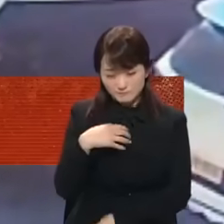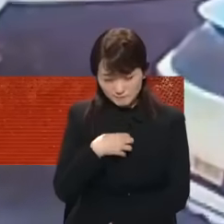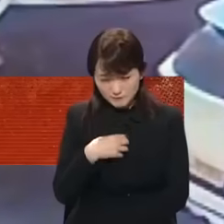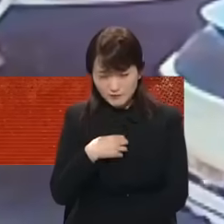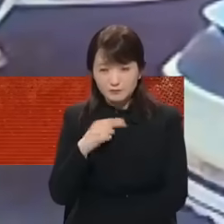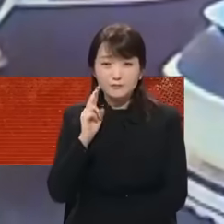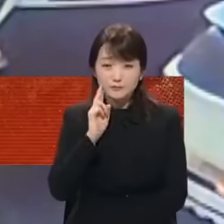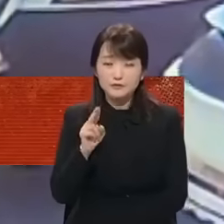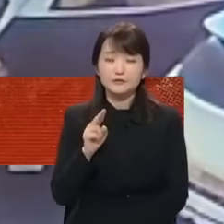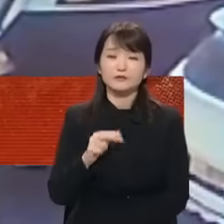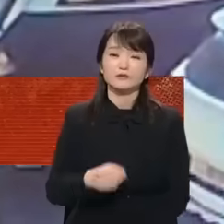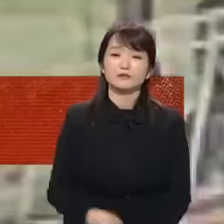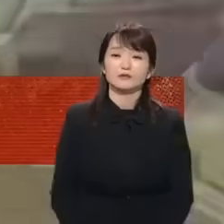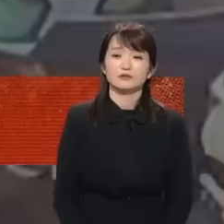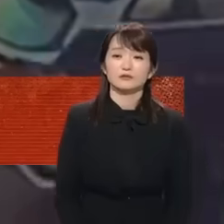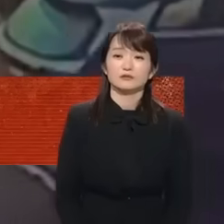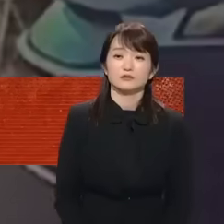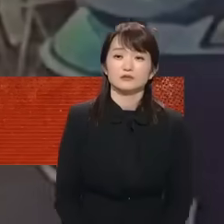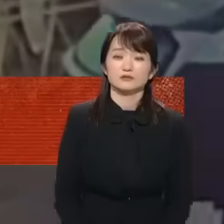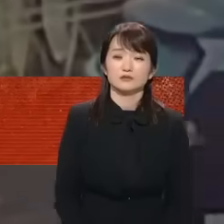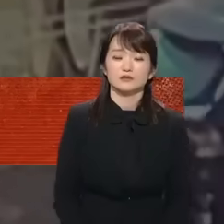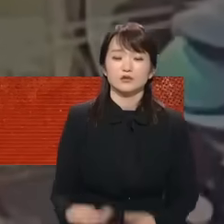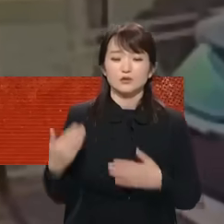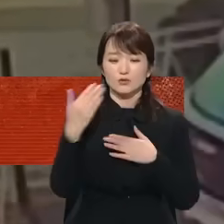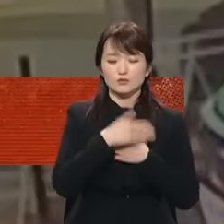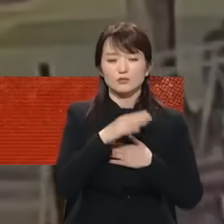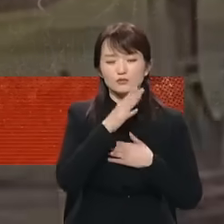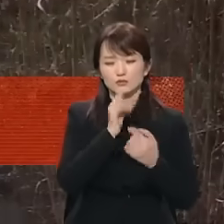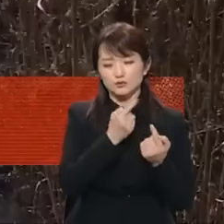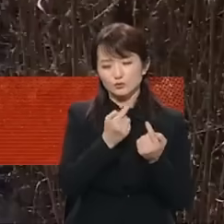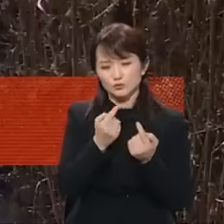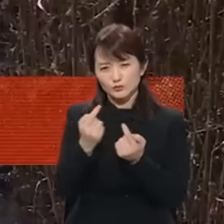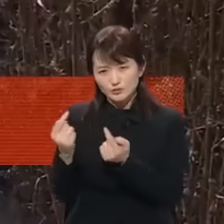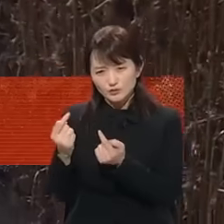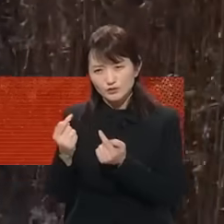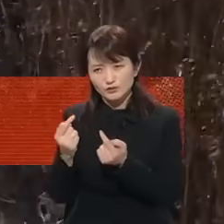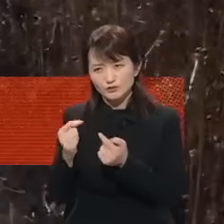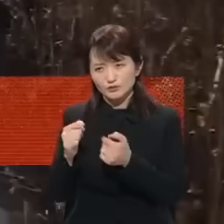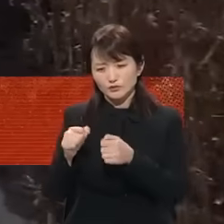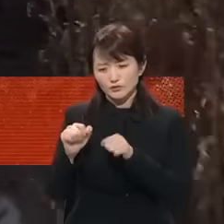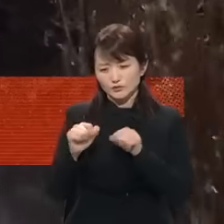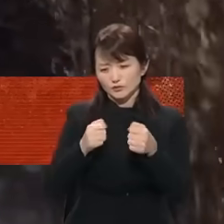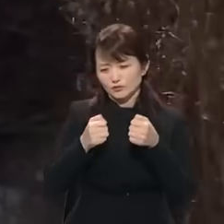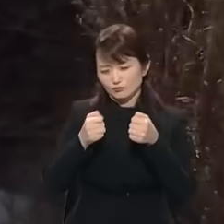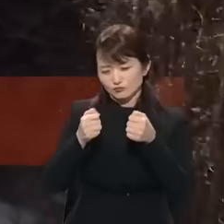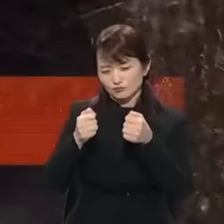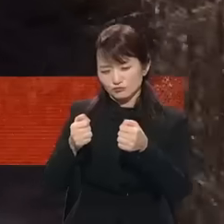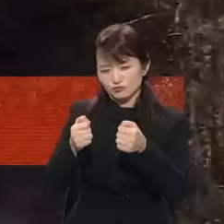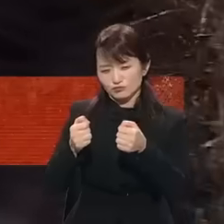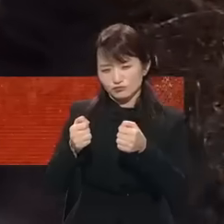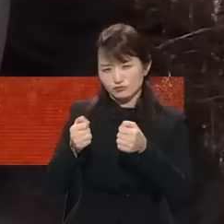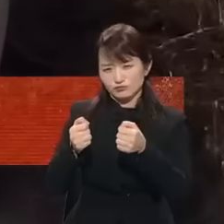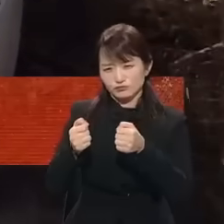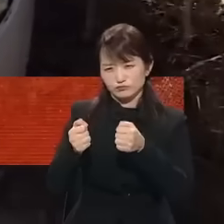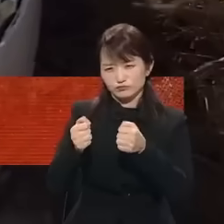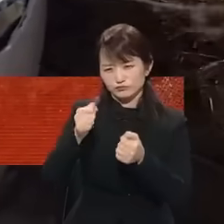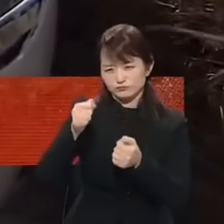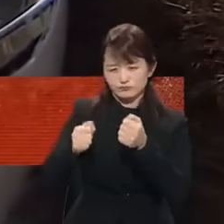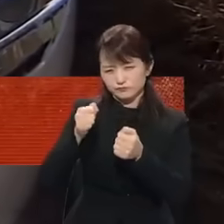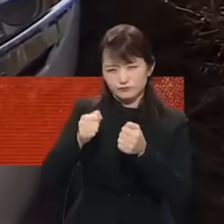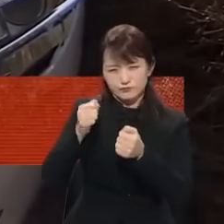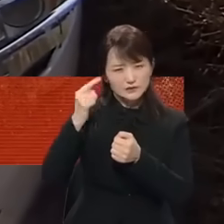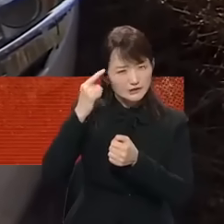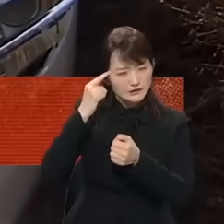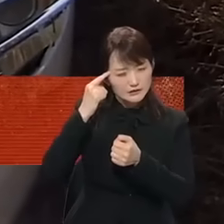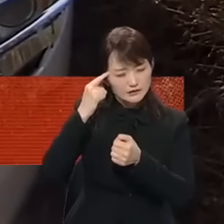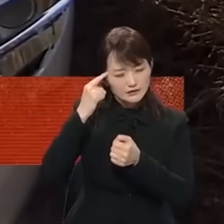늘어나는데 이거는 이제 아까 보셨듯이 신체 노화로 인한 차량 조장 능력이 떨어지기 때문이다 이렇게 분석이 되고 있습니다 그래서 아까 말씀하신